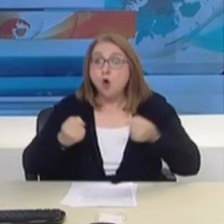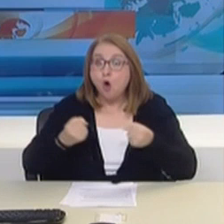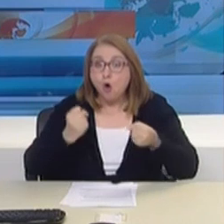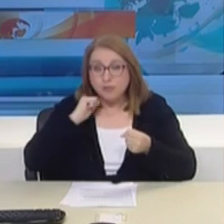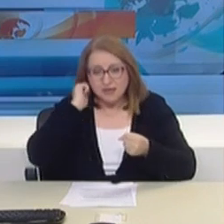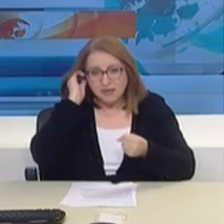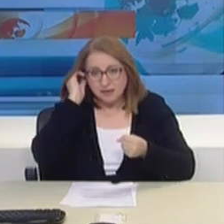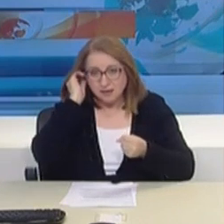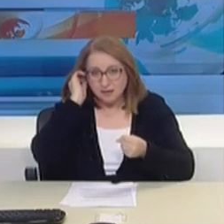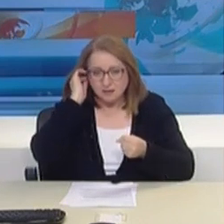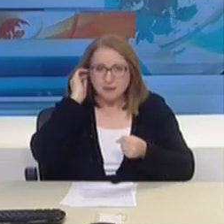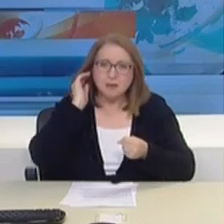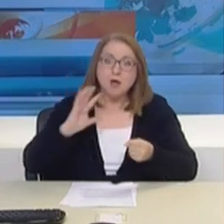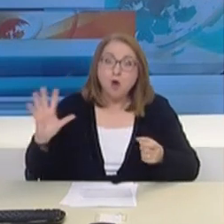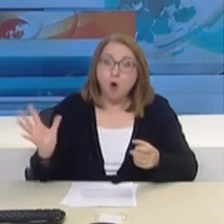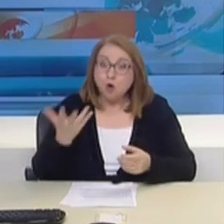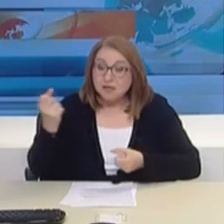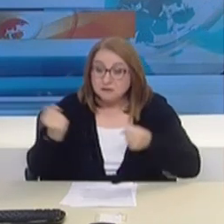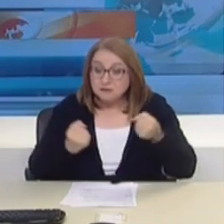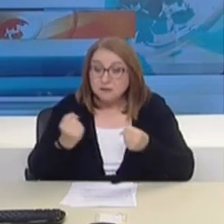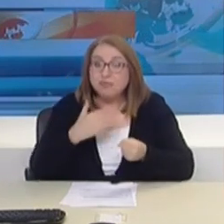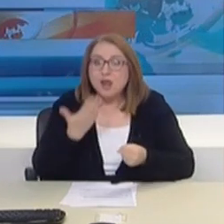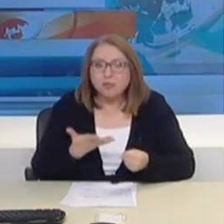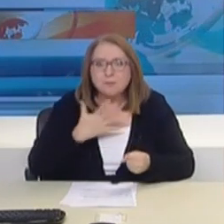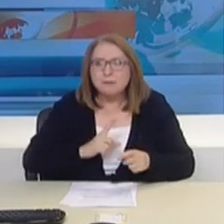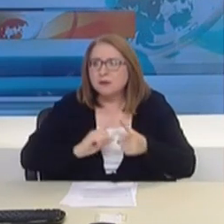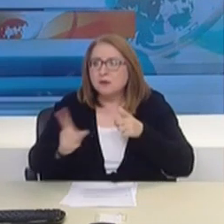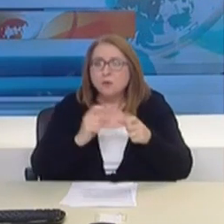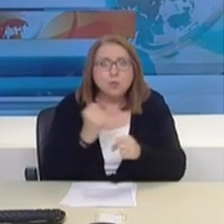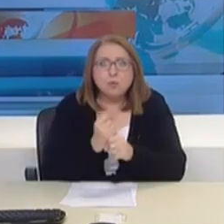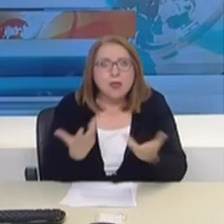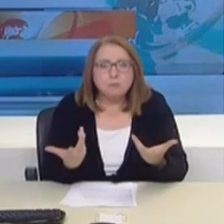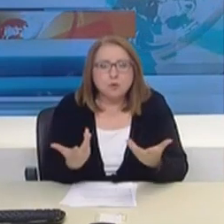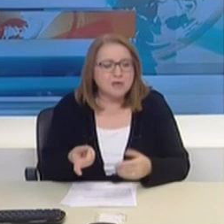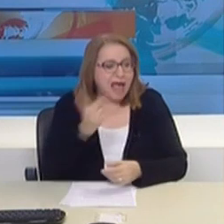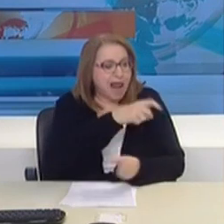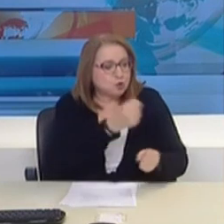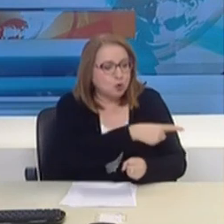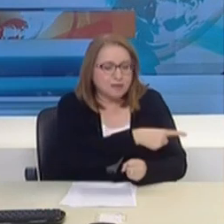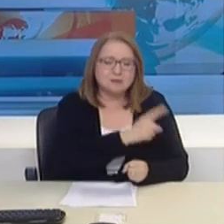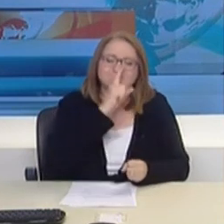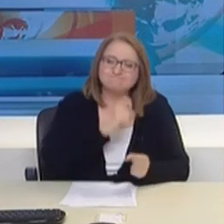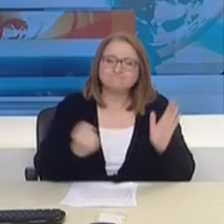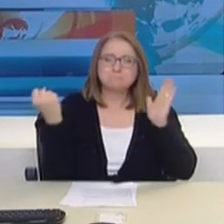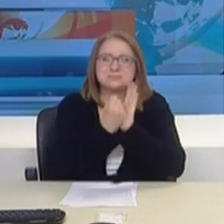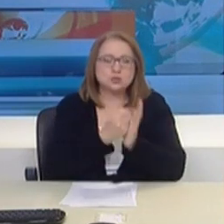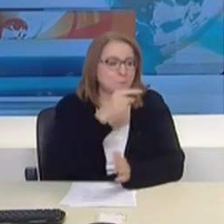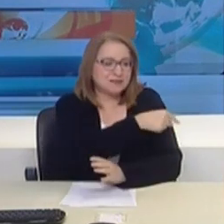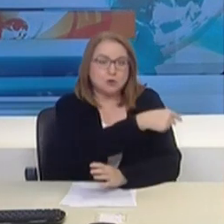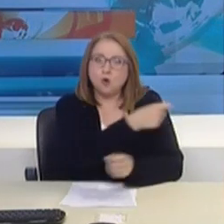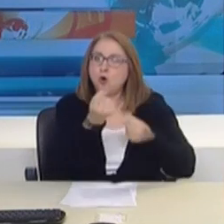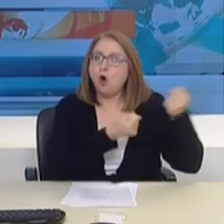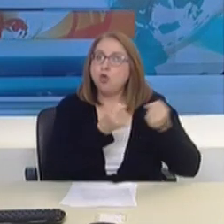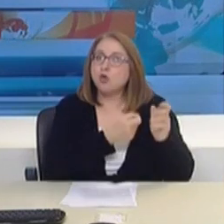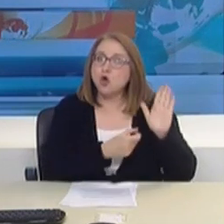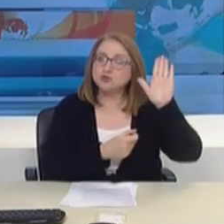ο εργοδότης του εργαζόμενου και μόνο για τις ώρες και την κίνηση της μετακίνησης. Στην περίπτωση των